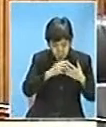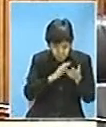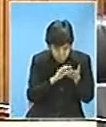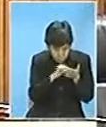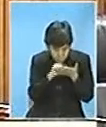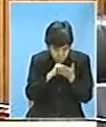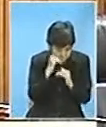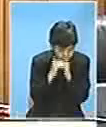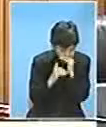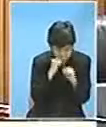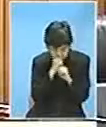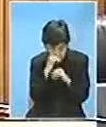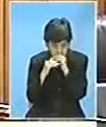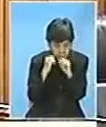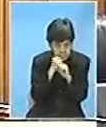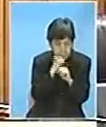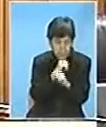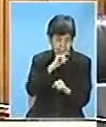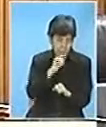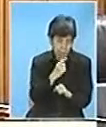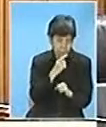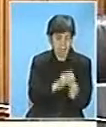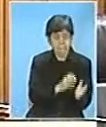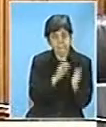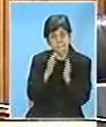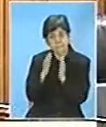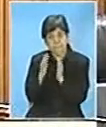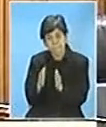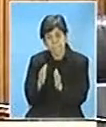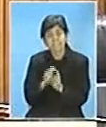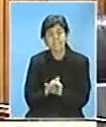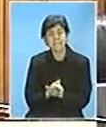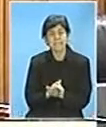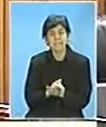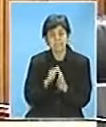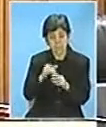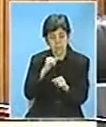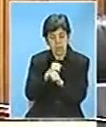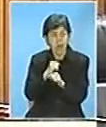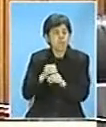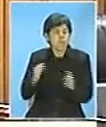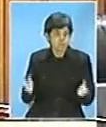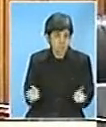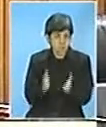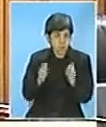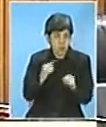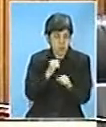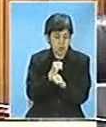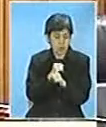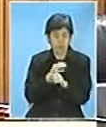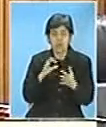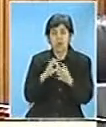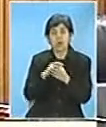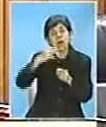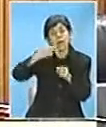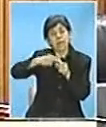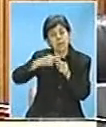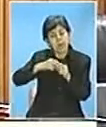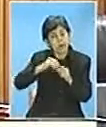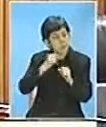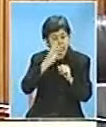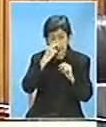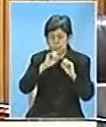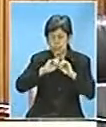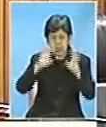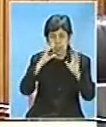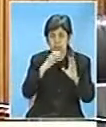นี้อย่างครบวงจรเลยนะครับสำหรับเรื่องต่อมาก็คือการส่งเสริมผลักดันอนุรักษ์พลังงานให้อย่างเต็มรูปแบบ